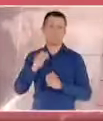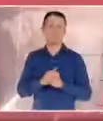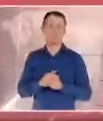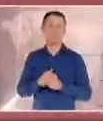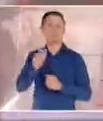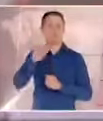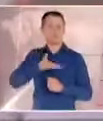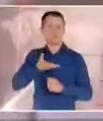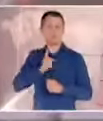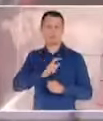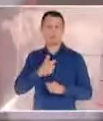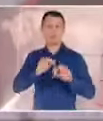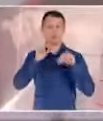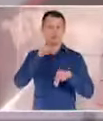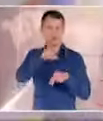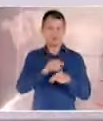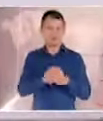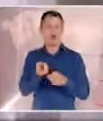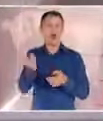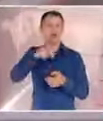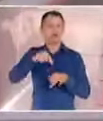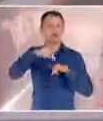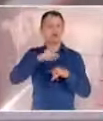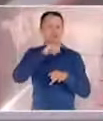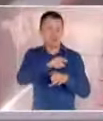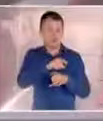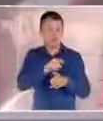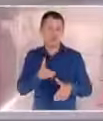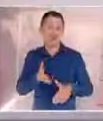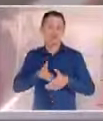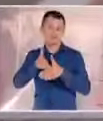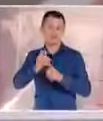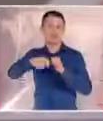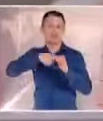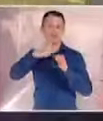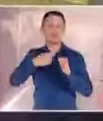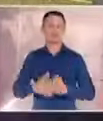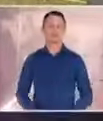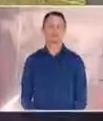putut ajunge la ceremonie, însă pe scenă a urcat soția sa, coproducătoarea peliculei de succes.